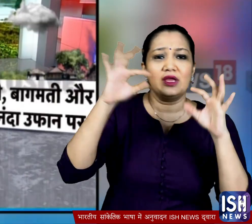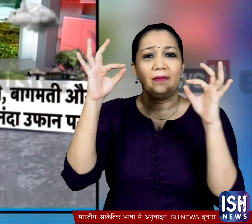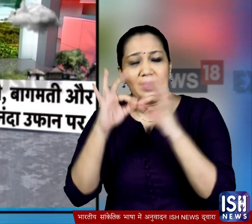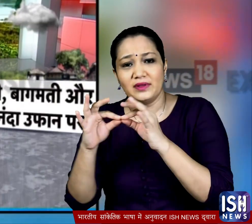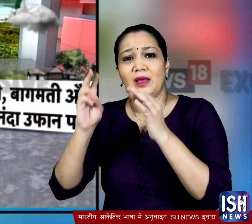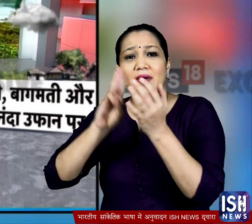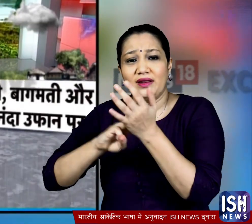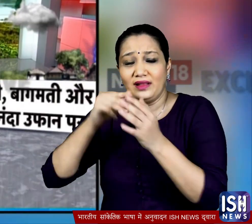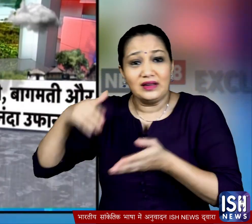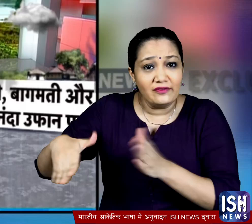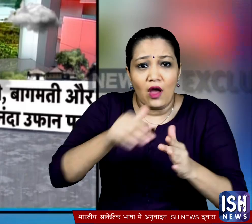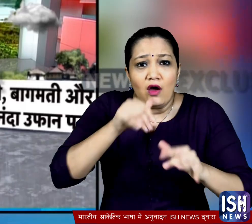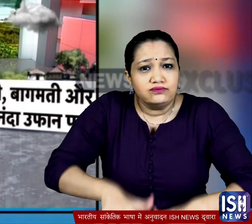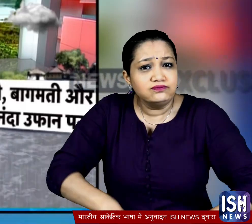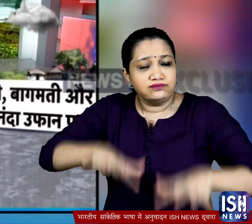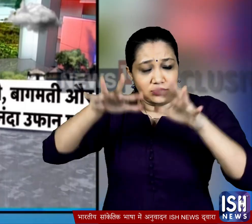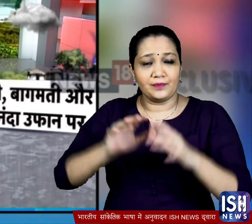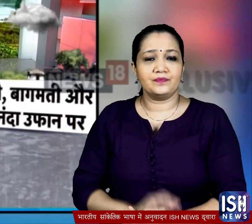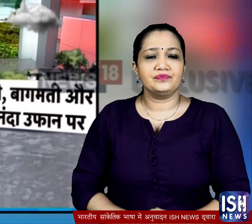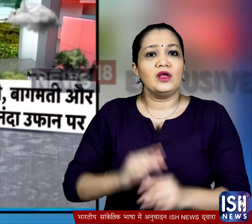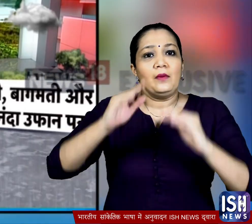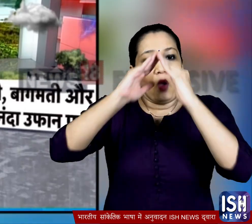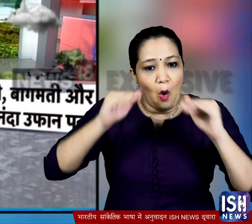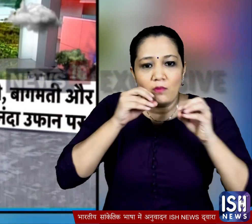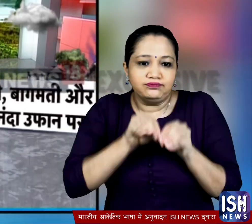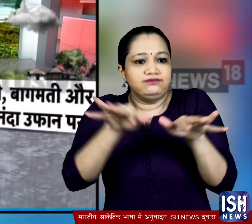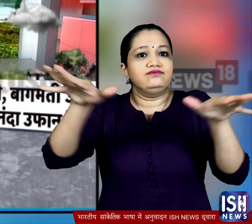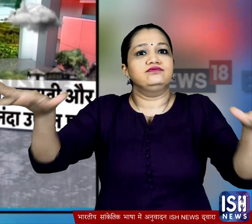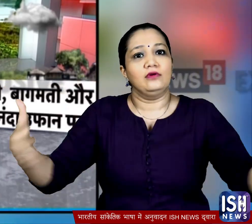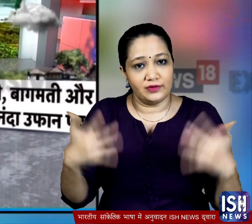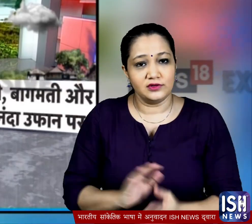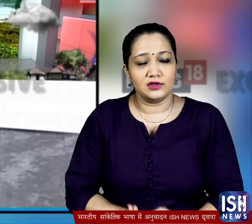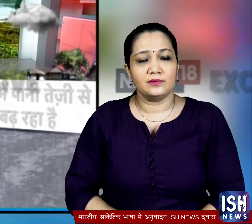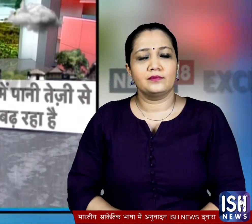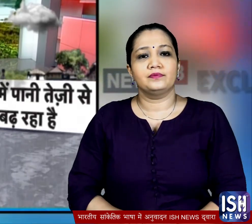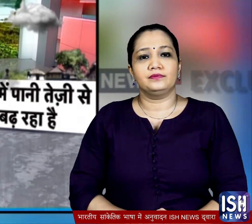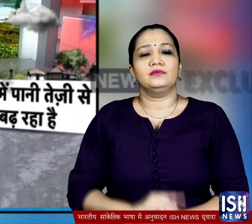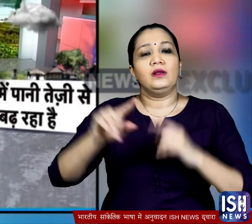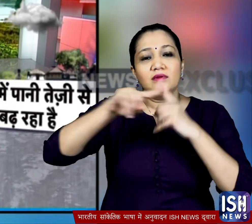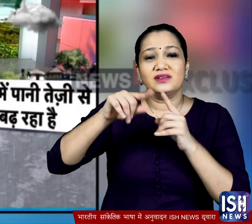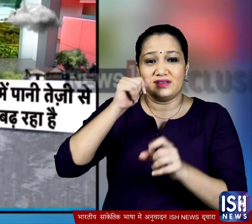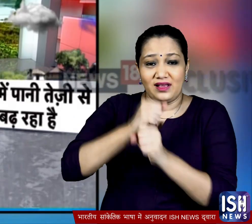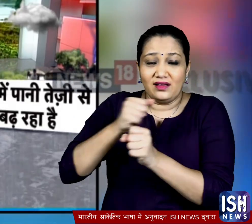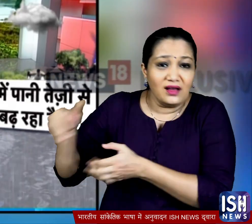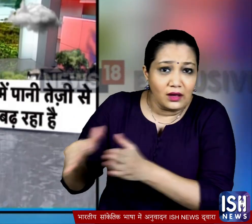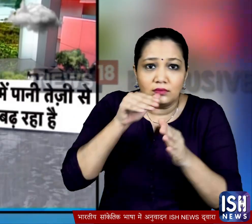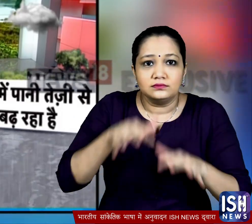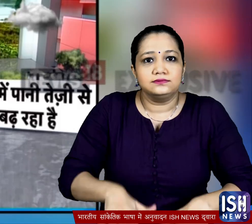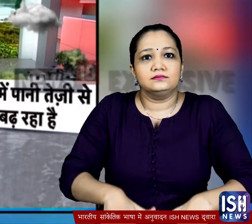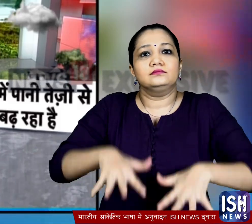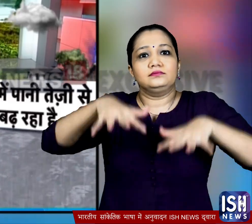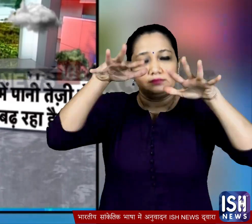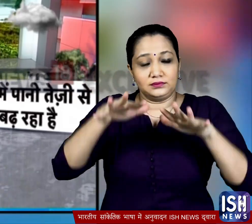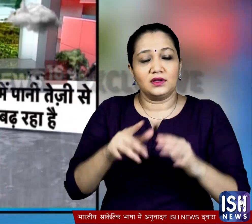बागमती और महानंदा खतरे के निशान के ऊपर बह रही हैं, जो अब रिहायशी इलाकों में दाखिल हो रही हैं। दूसरी तरफ गंगा नदी का जलस्तर भी तेजी से बढ़ रहा